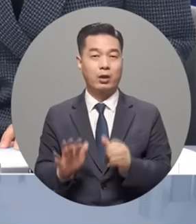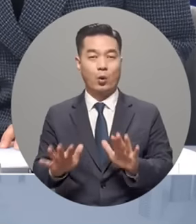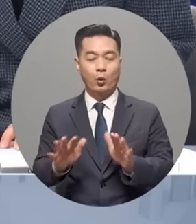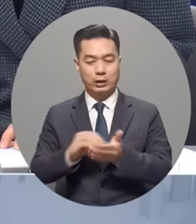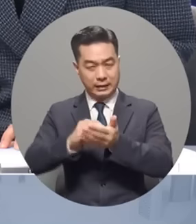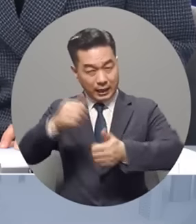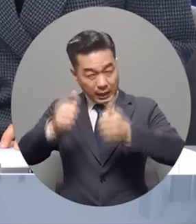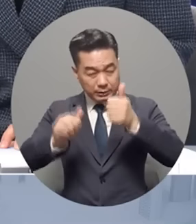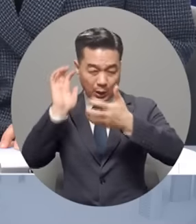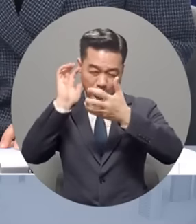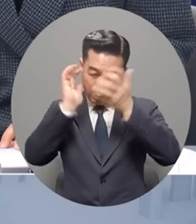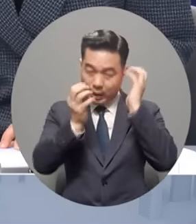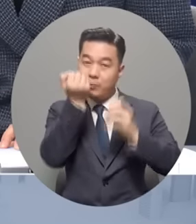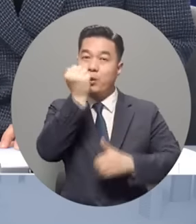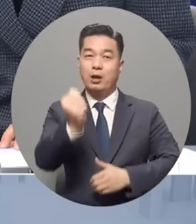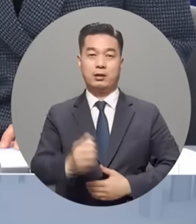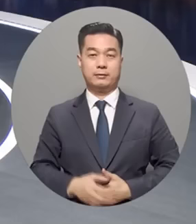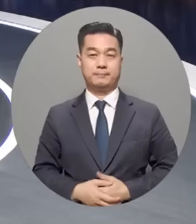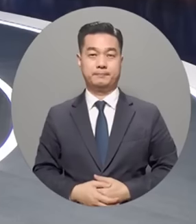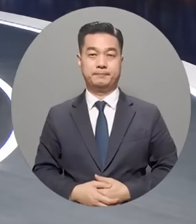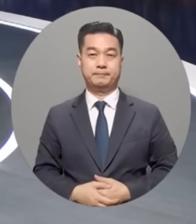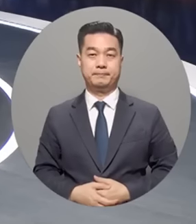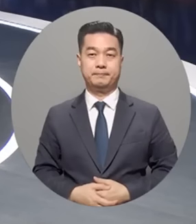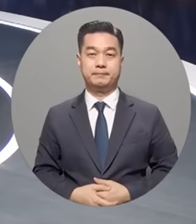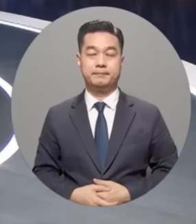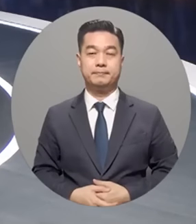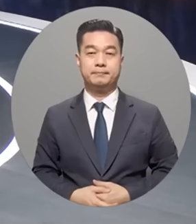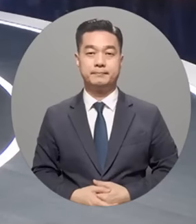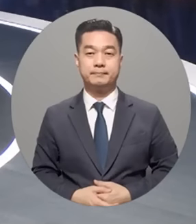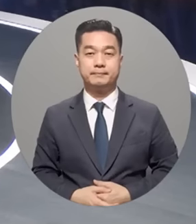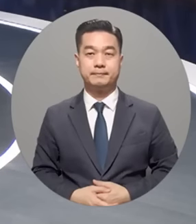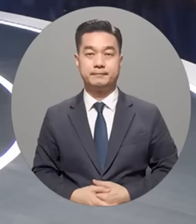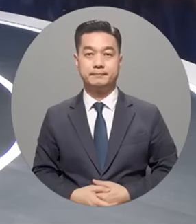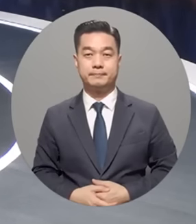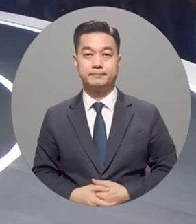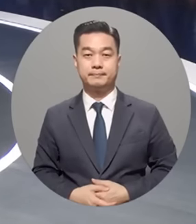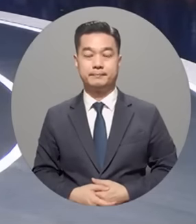불가피해 보입니다네 여기까지 듣죠 유세영 기자 잘 들었습니다